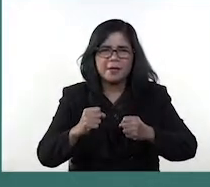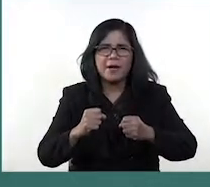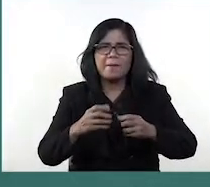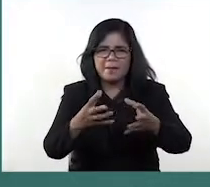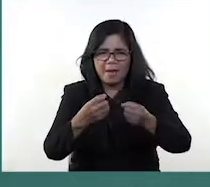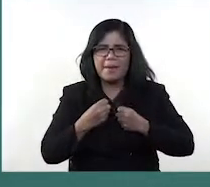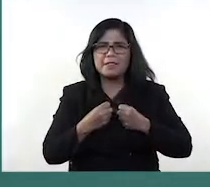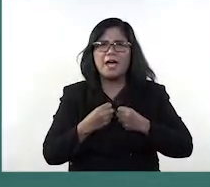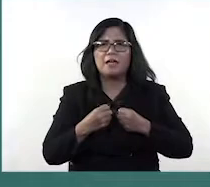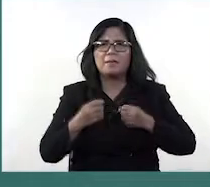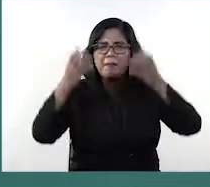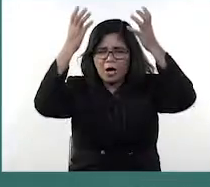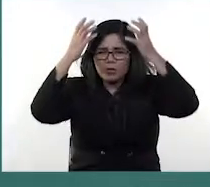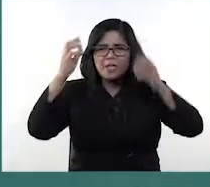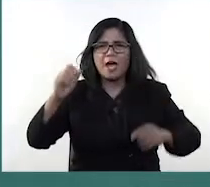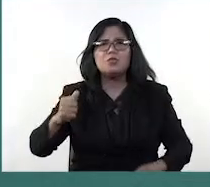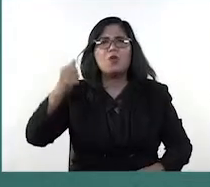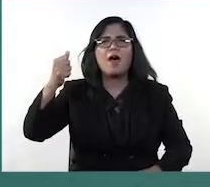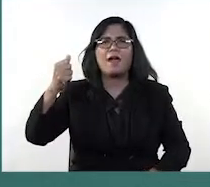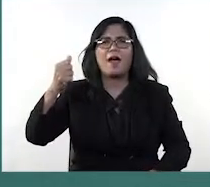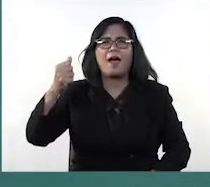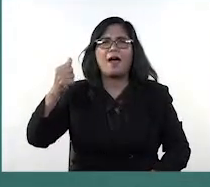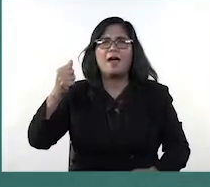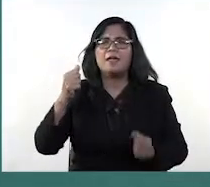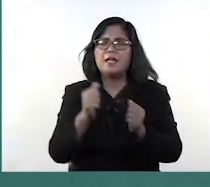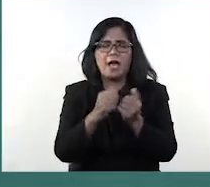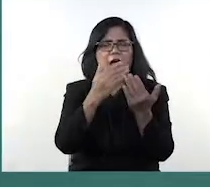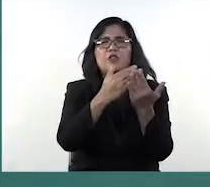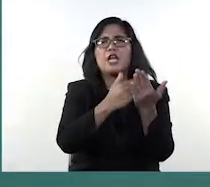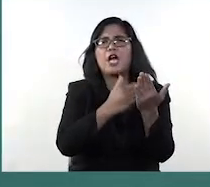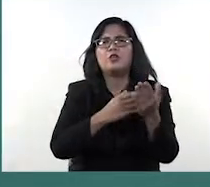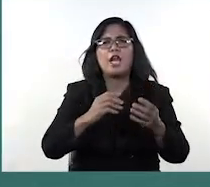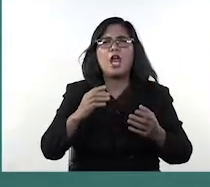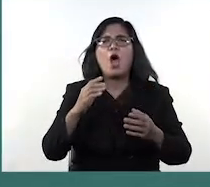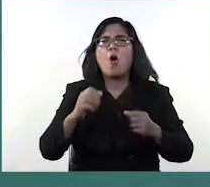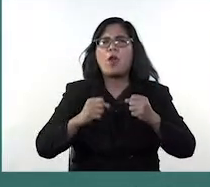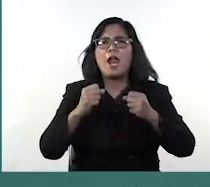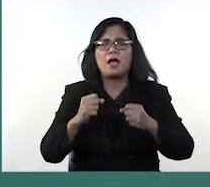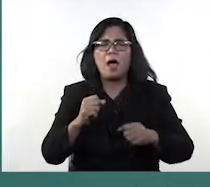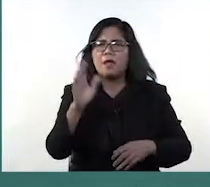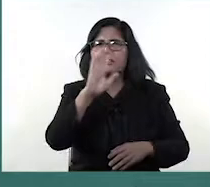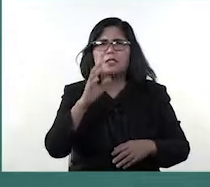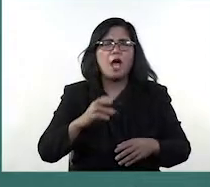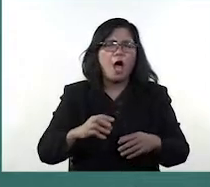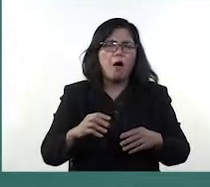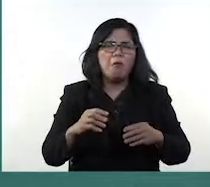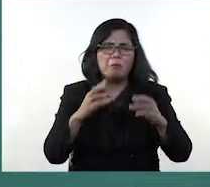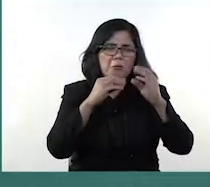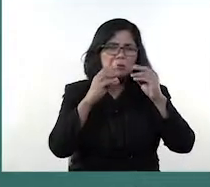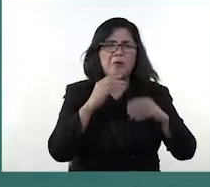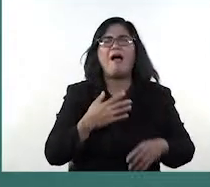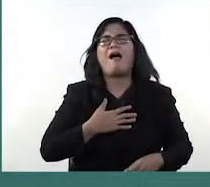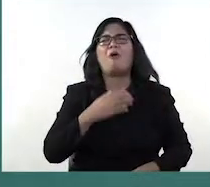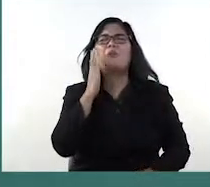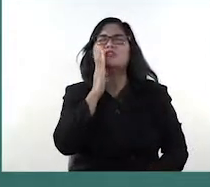sebagai juara pilih pertandingan operator-operator olahraga Laudya banyakan ngeluwang sudah 44